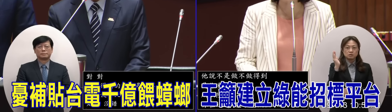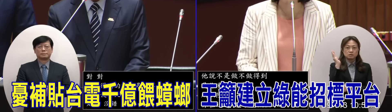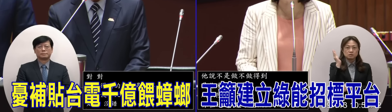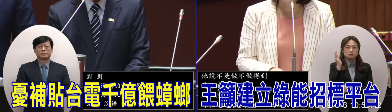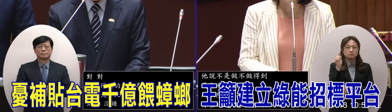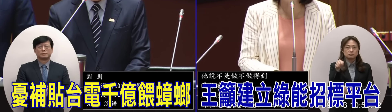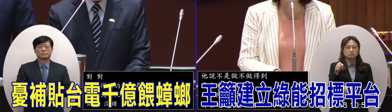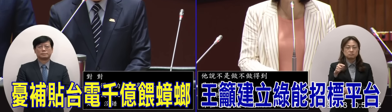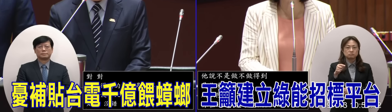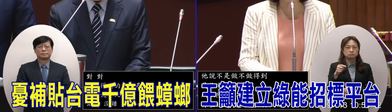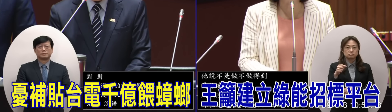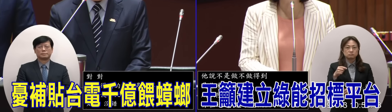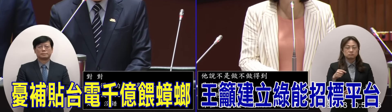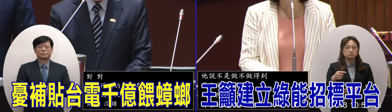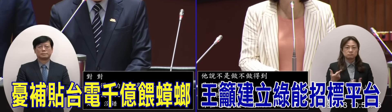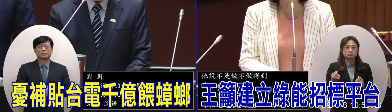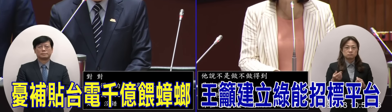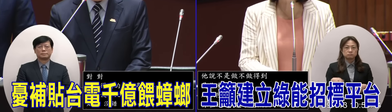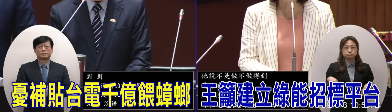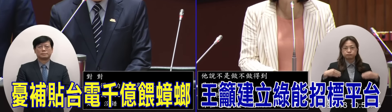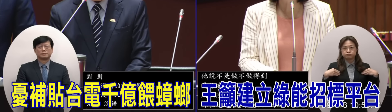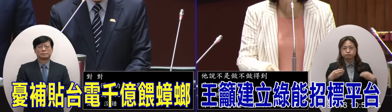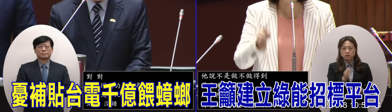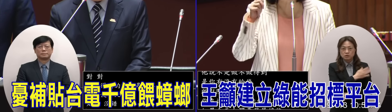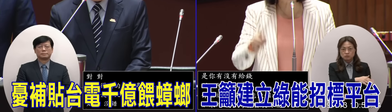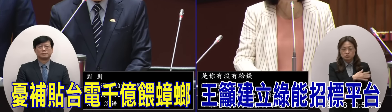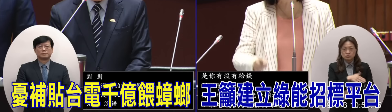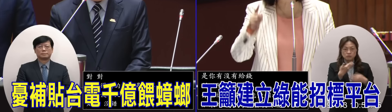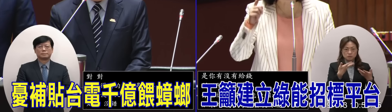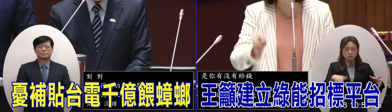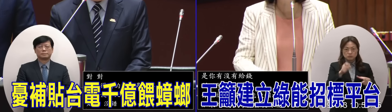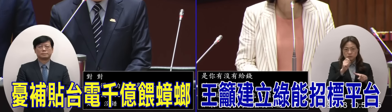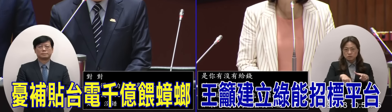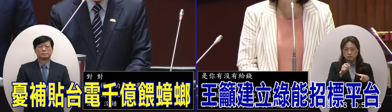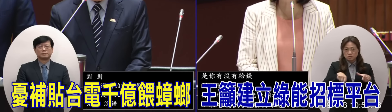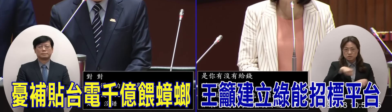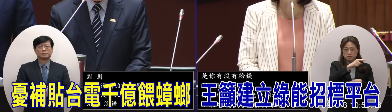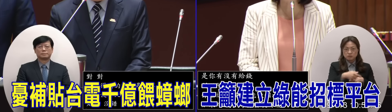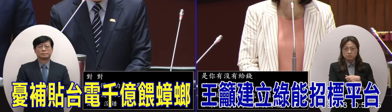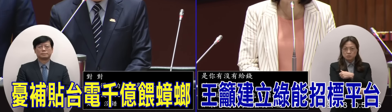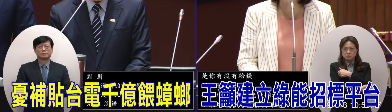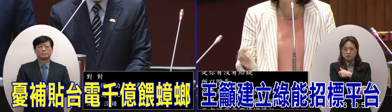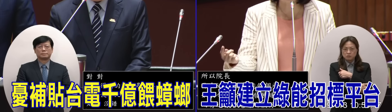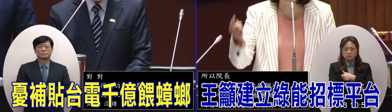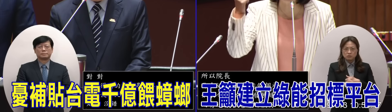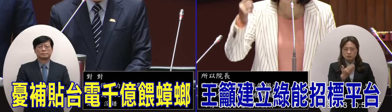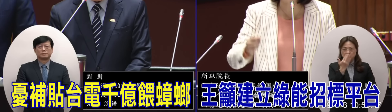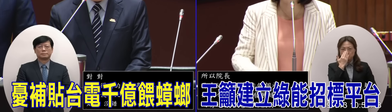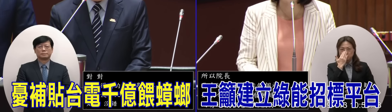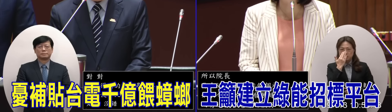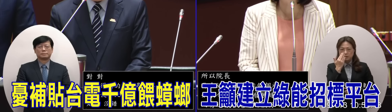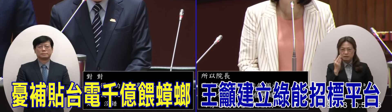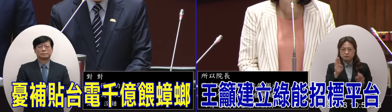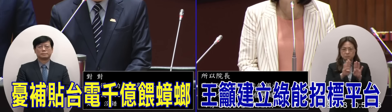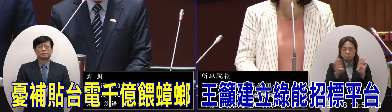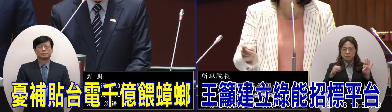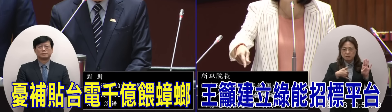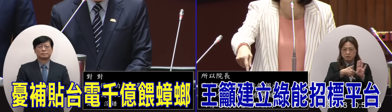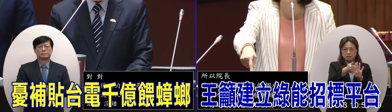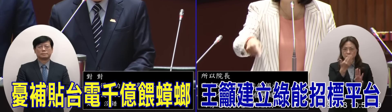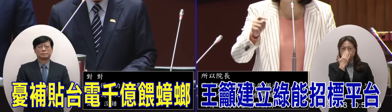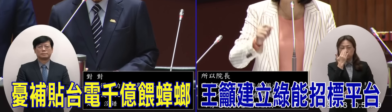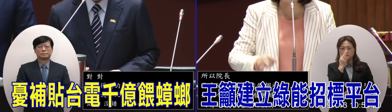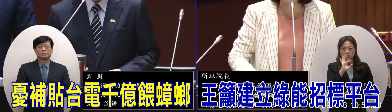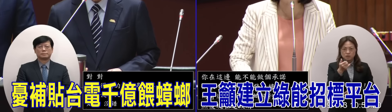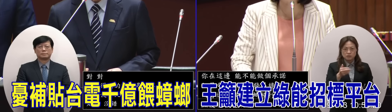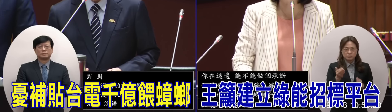道都不管啊，很多业者甚至呢员工还不敢从正门上班到从后门上班，因为一些